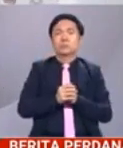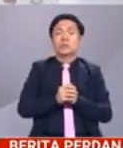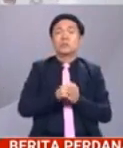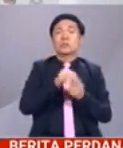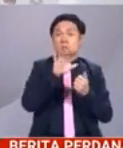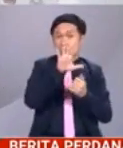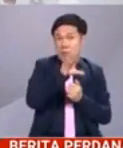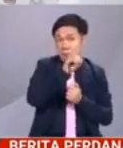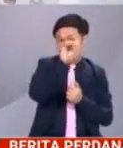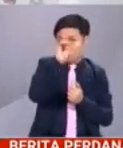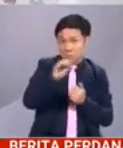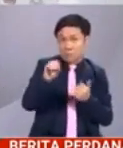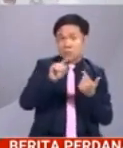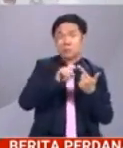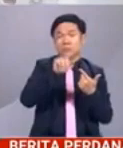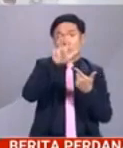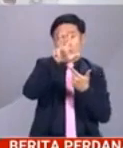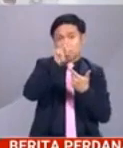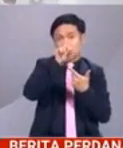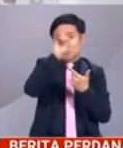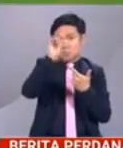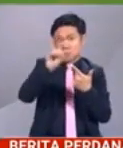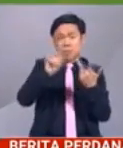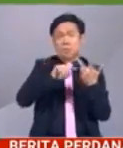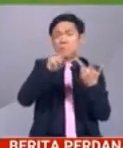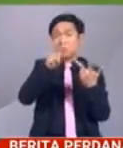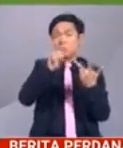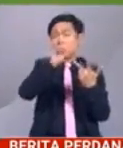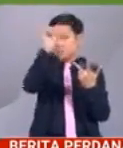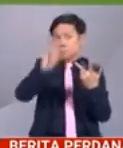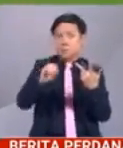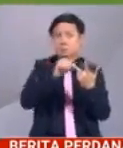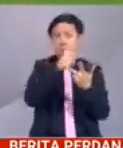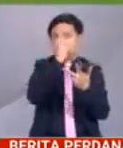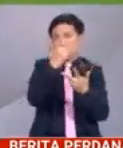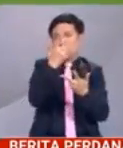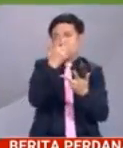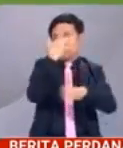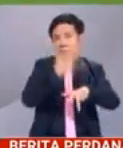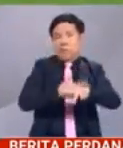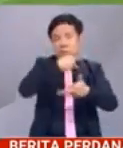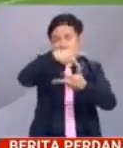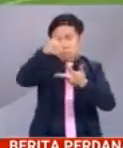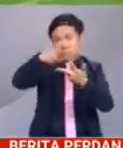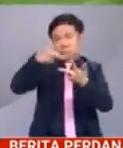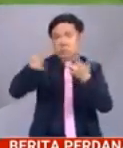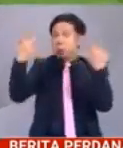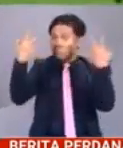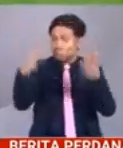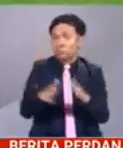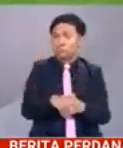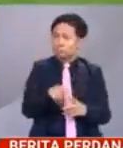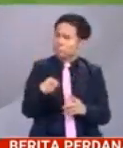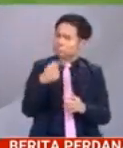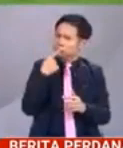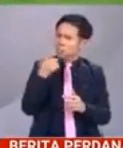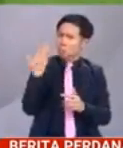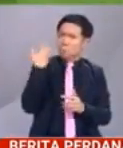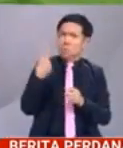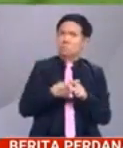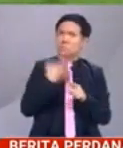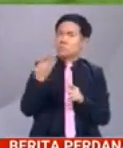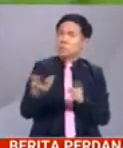50% jika produsen pada masa sama Beliau berkata PD Aren tidak menghadapi masalah pembayaran gaji pada